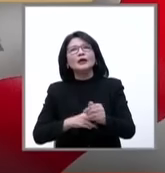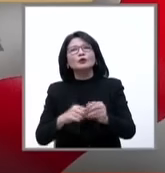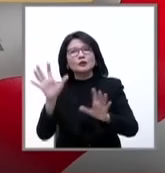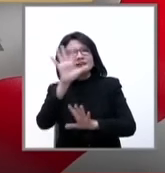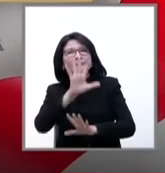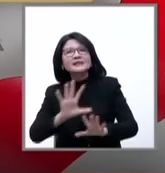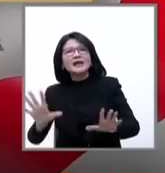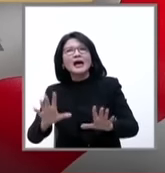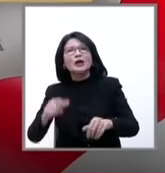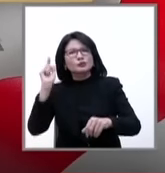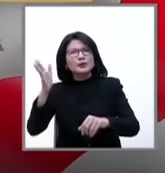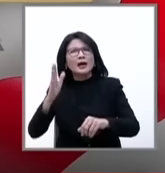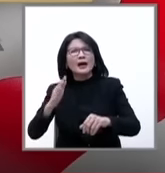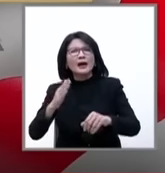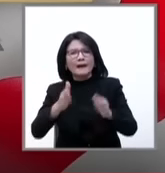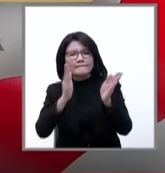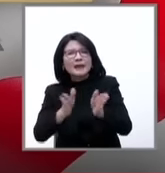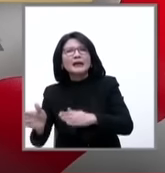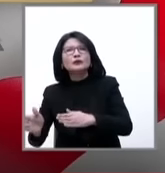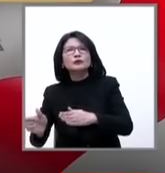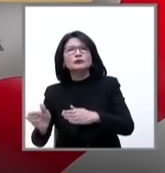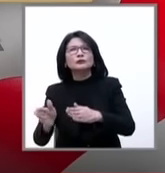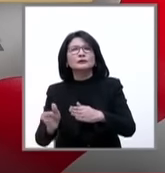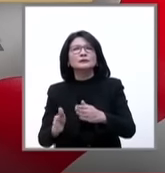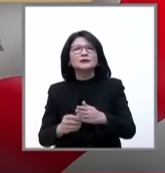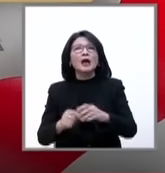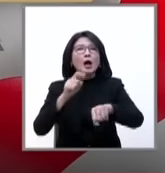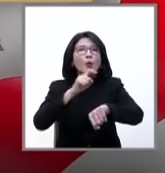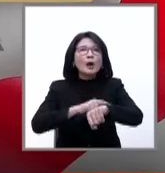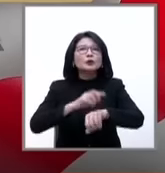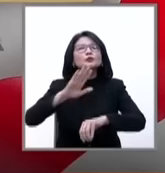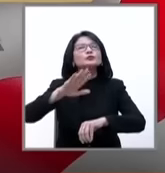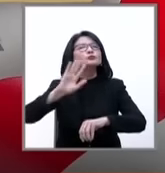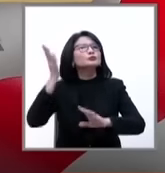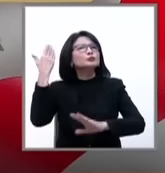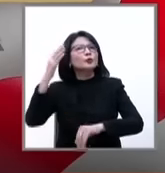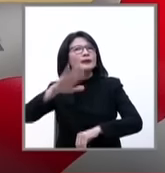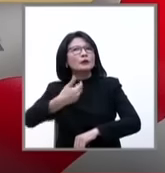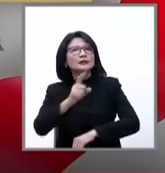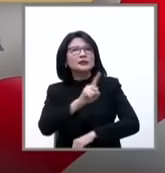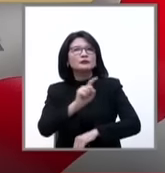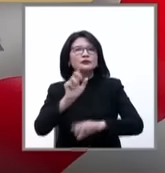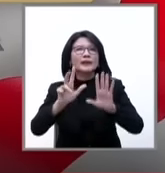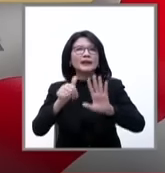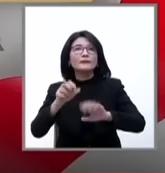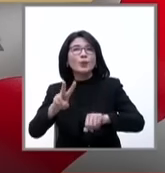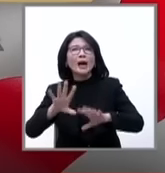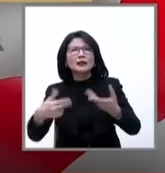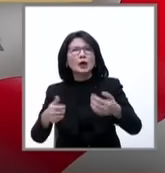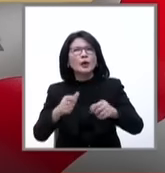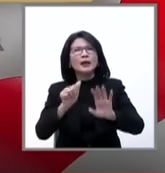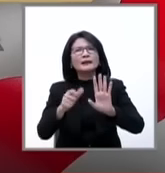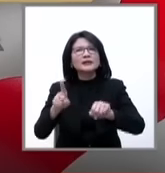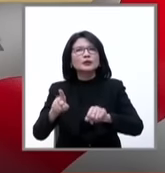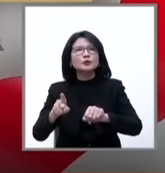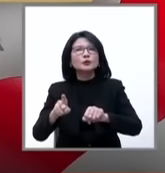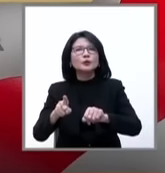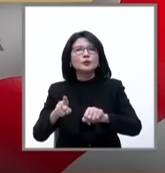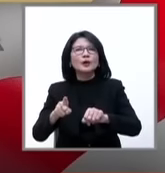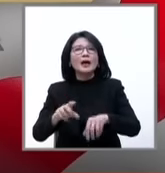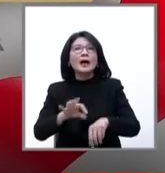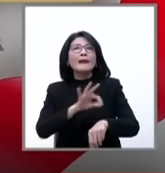muncul, apakah perdebatan, apakah perkataan, apakah sikap layak tidak yang mereka